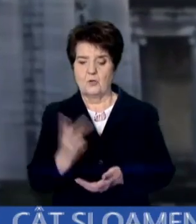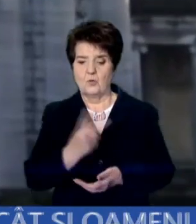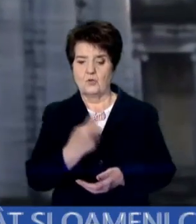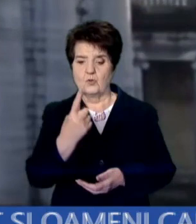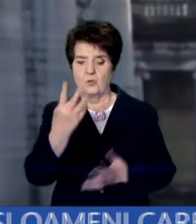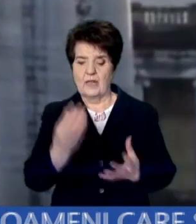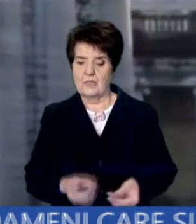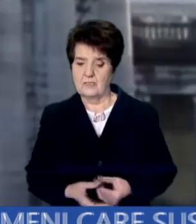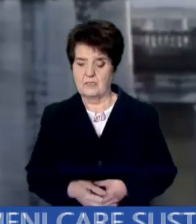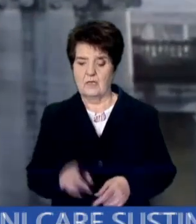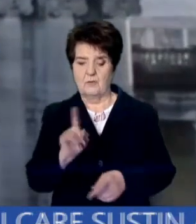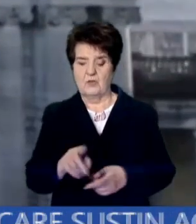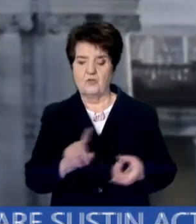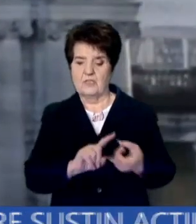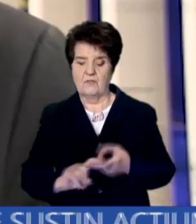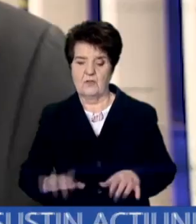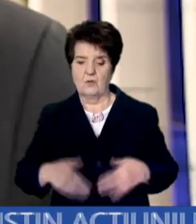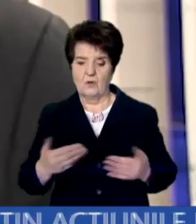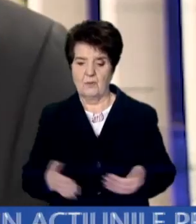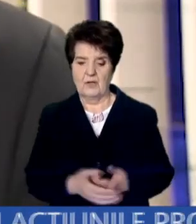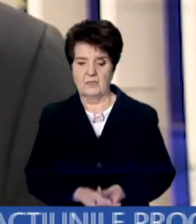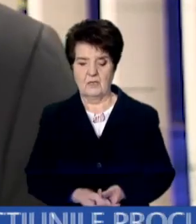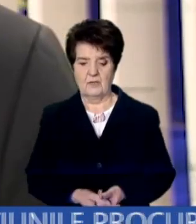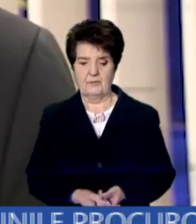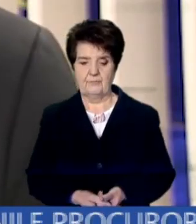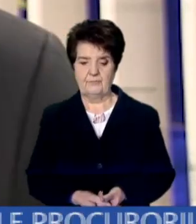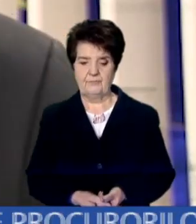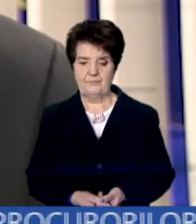pentru acest virus, vin cu recomandări practice.